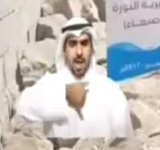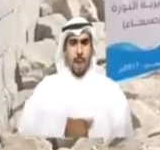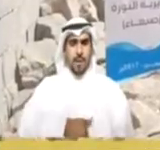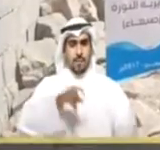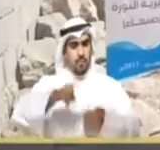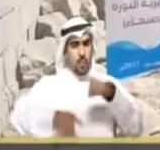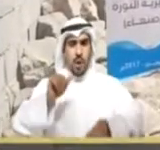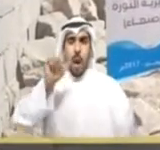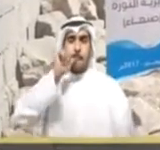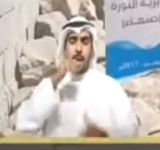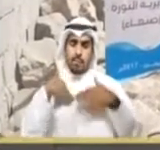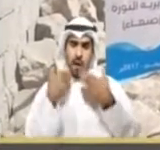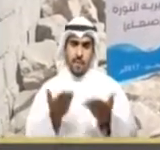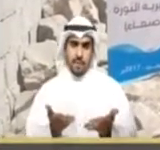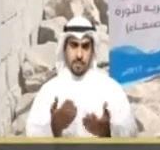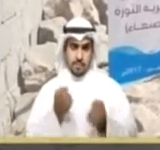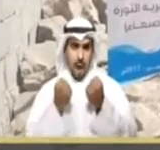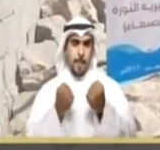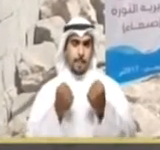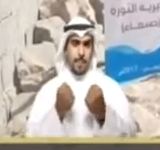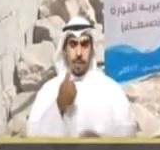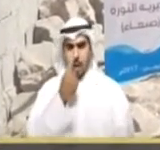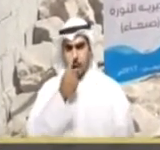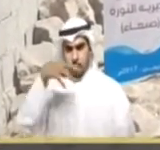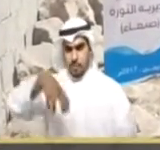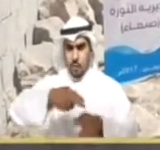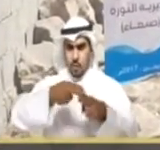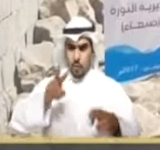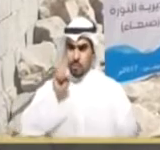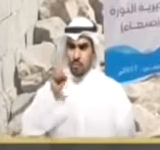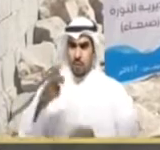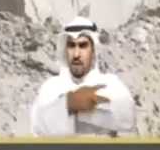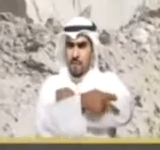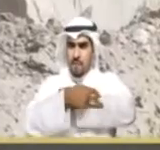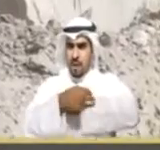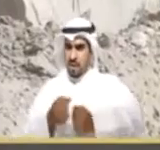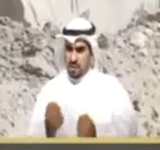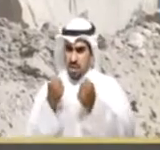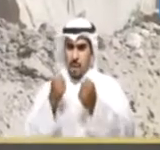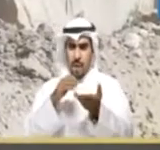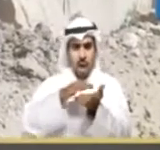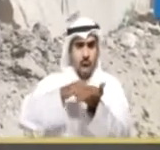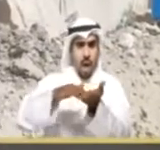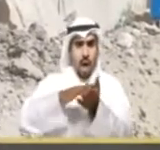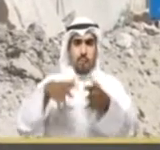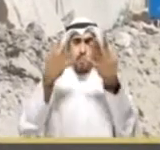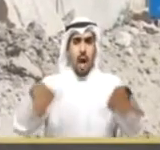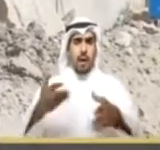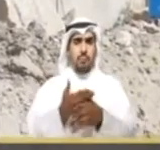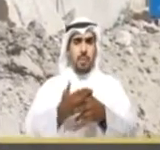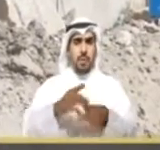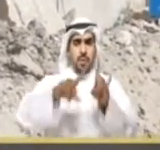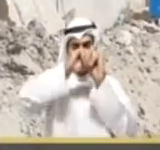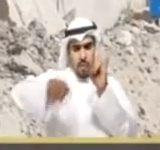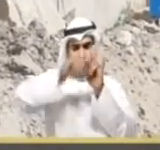استدعى تدخل دولة الكويت بشكل عاجل لترميم وإصلاح القطاع المائي من خلال تدشين العمل بمد